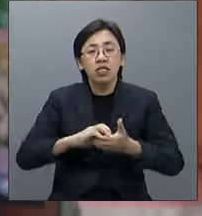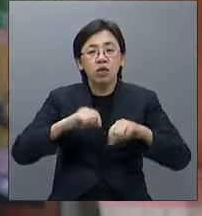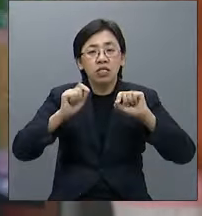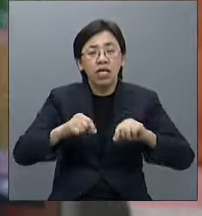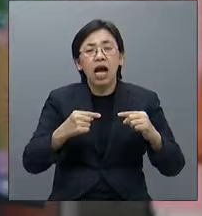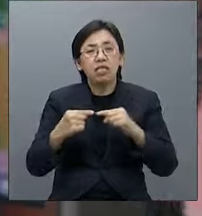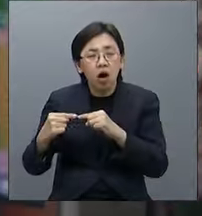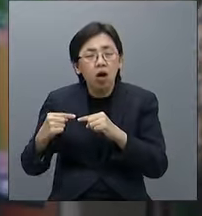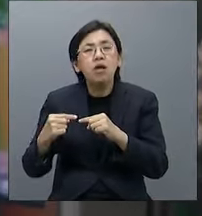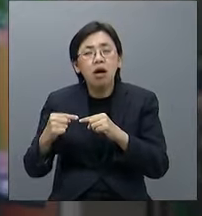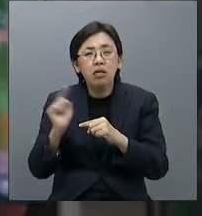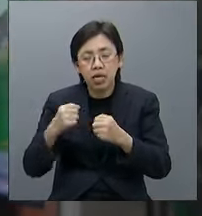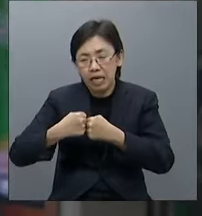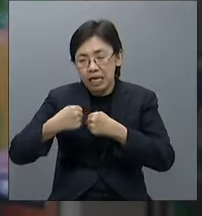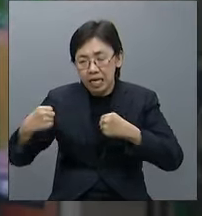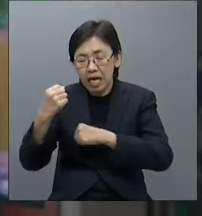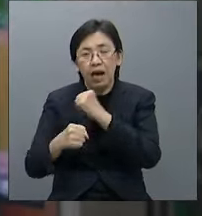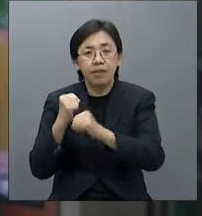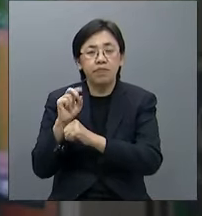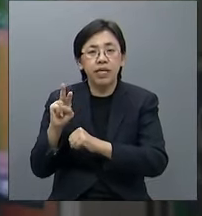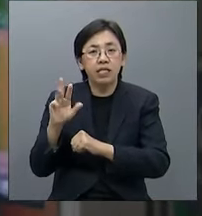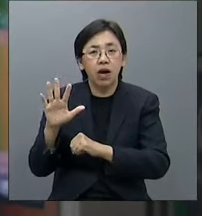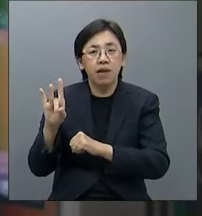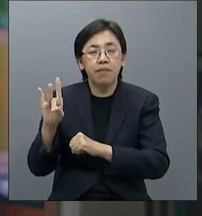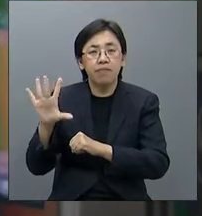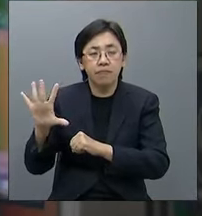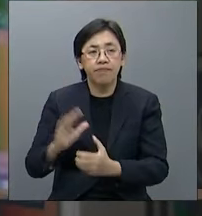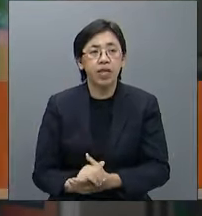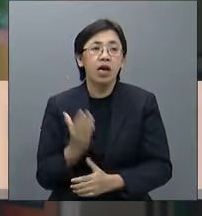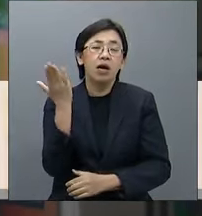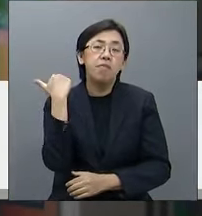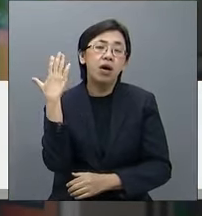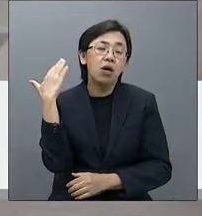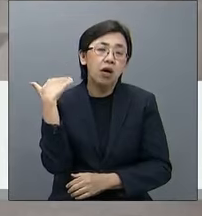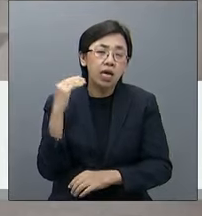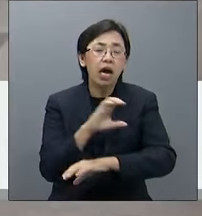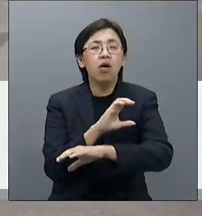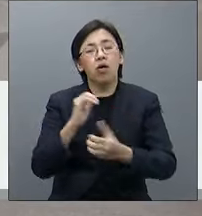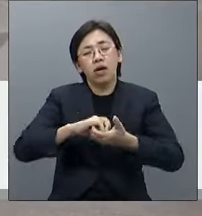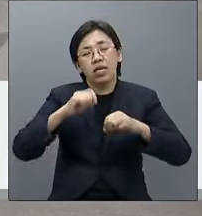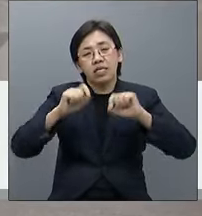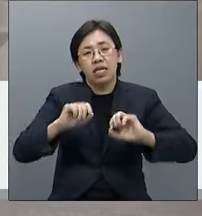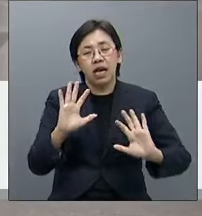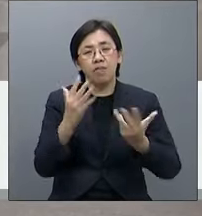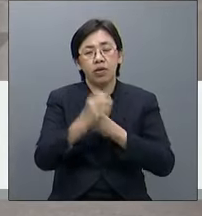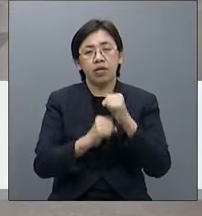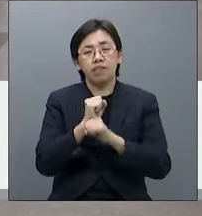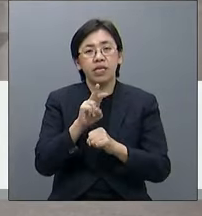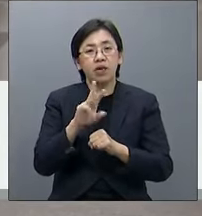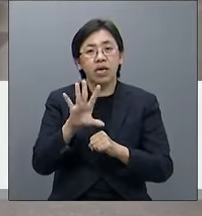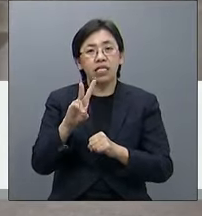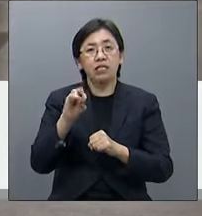ออกไปจนถึงปี2585จากเดิมที่จะสิ้นสุดสัญญาสัมปทานในปี